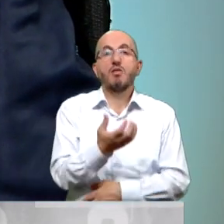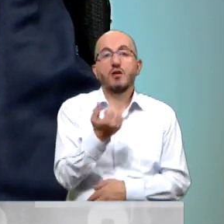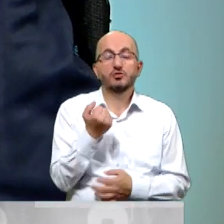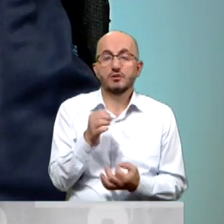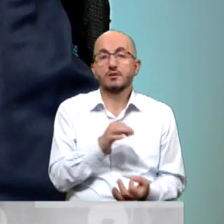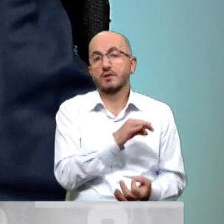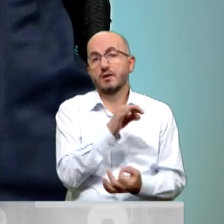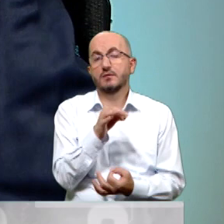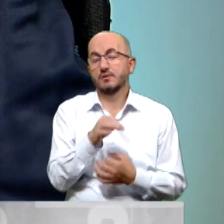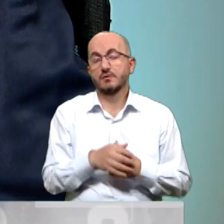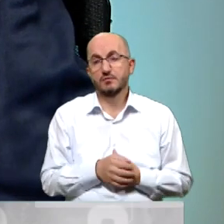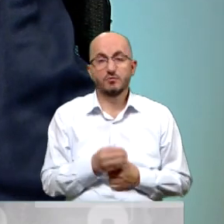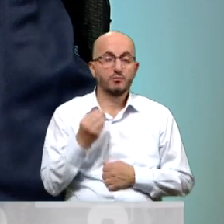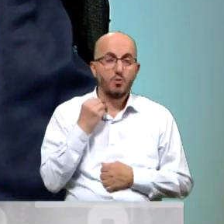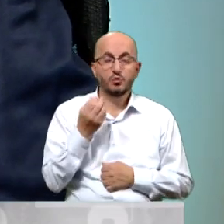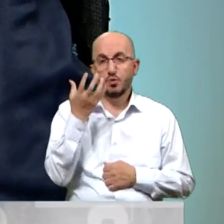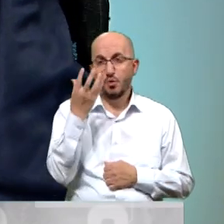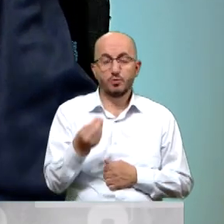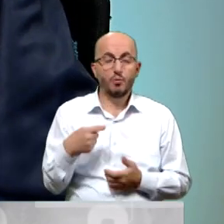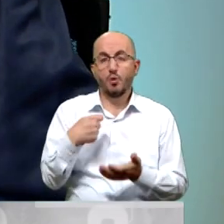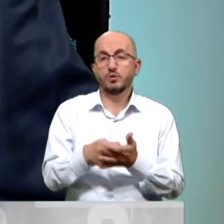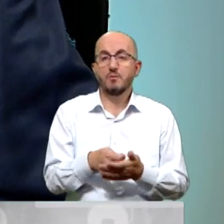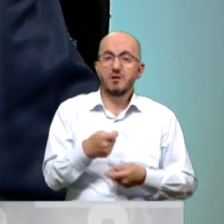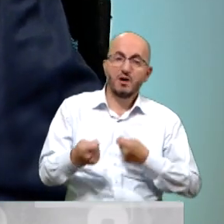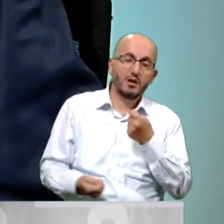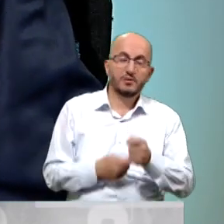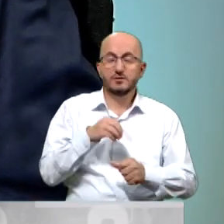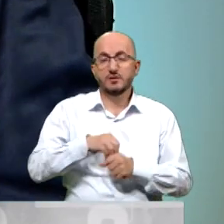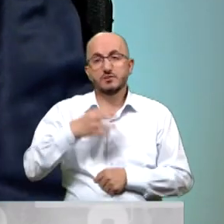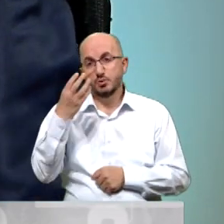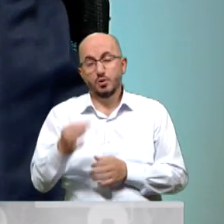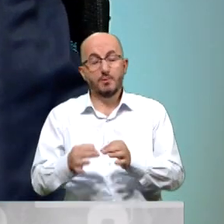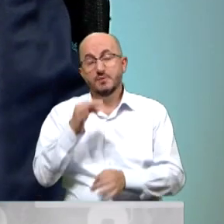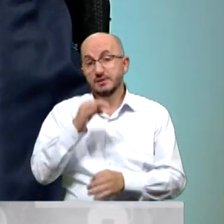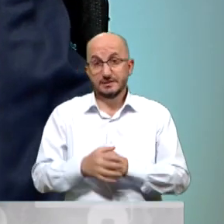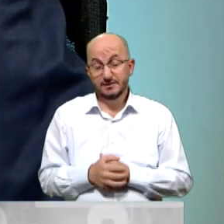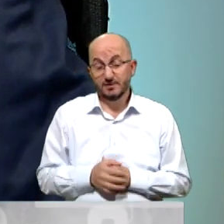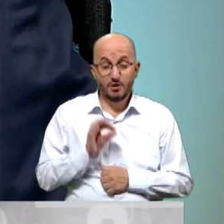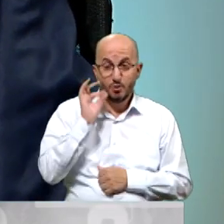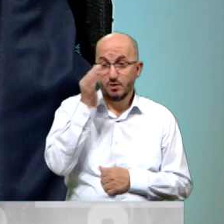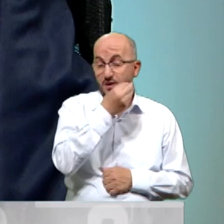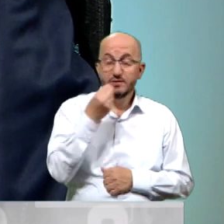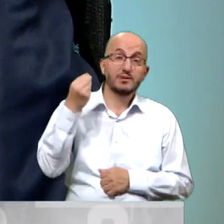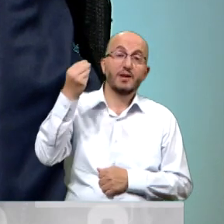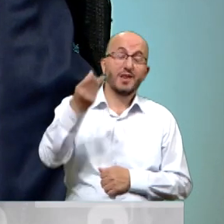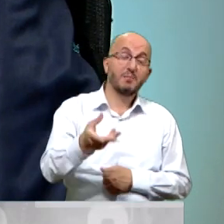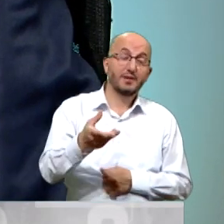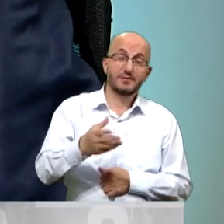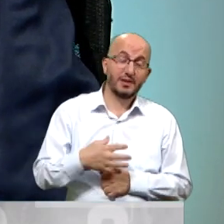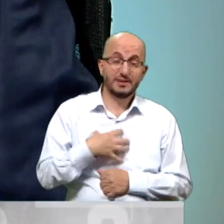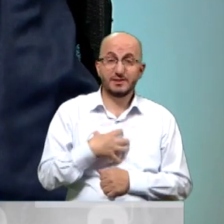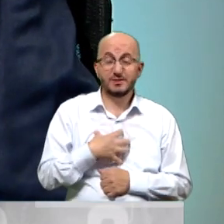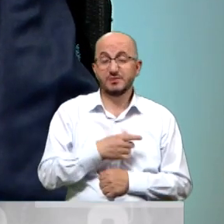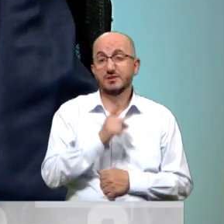da şöyledir. Böyle borcu olup ödeme gayreti içerisinde olan bir insana kolaylık sağlamak da